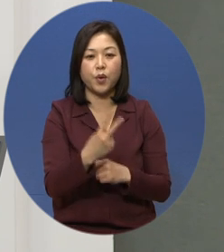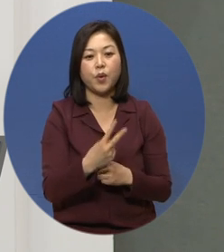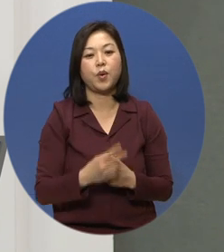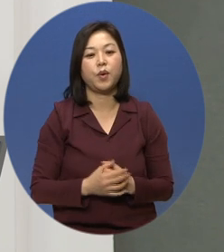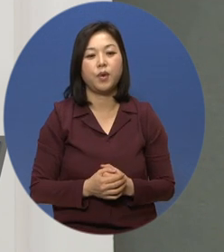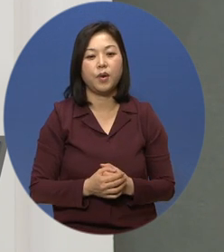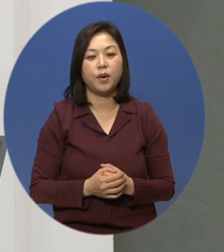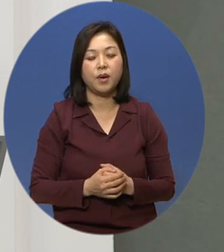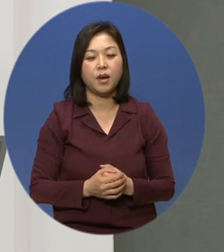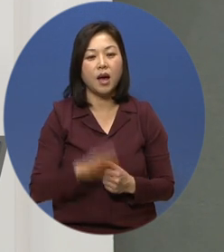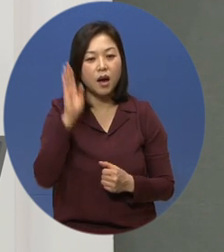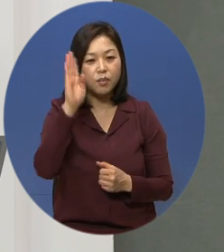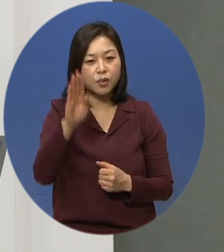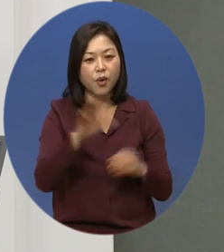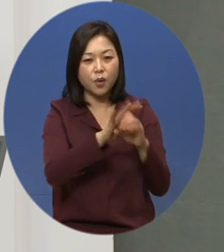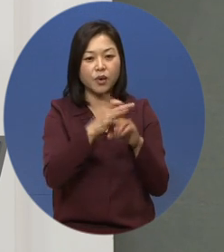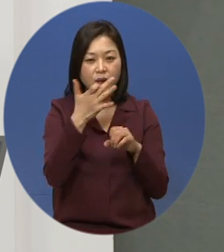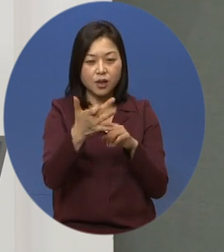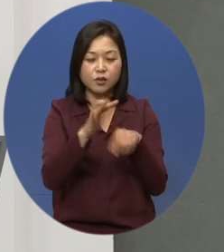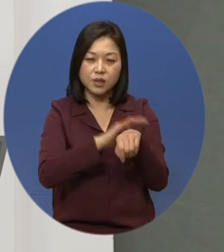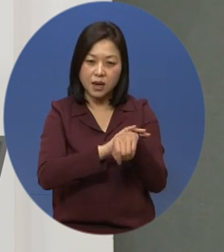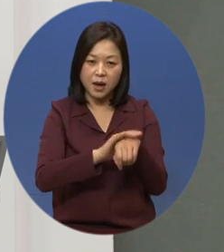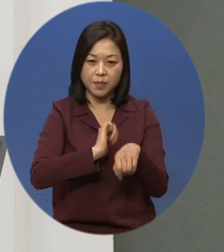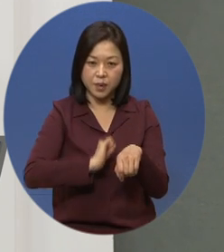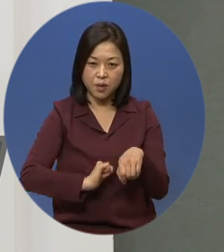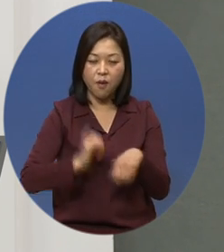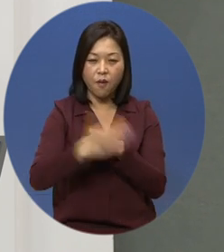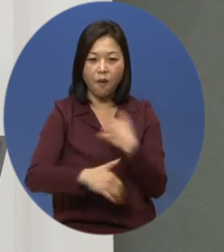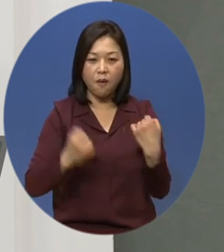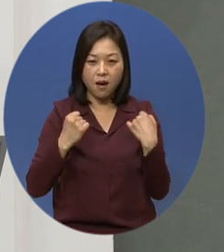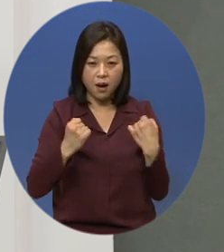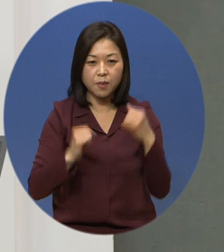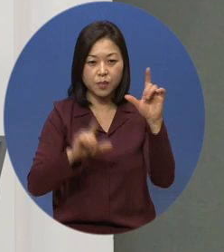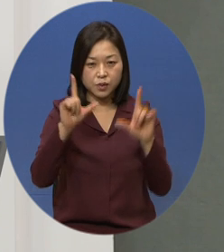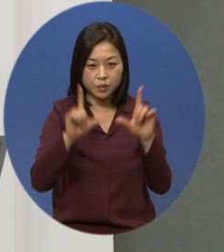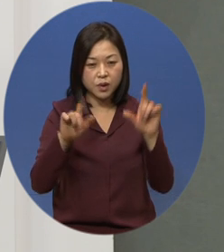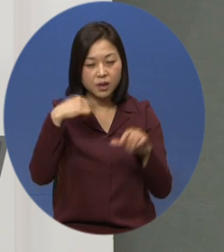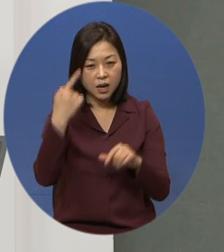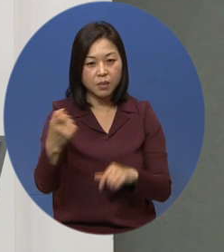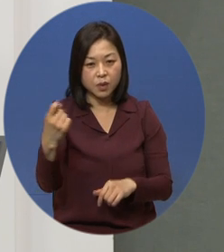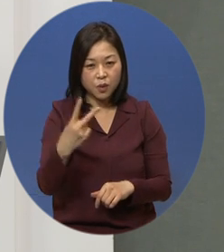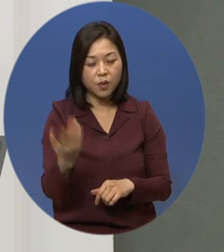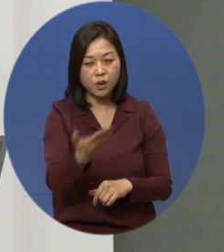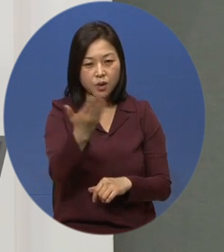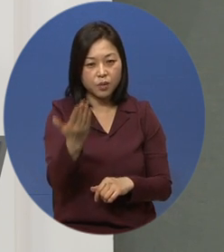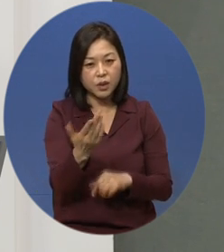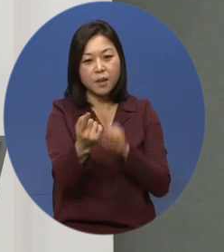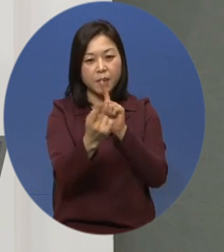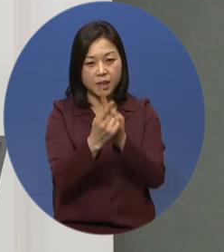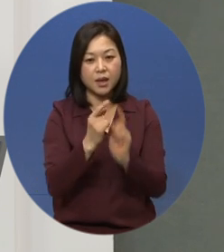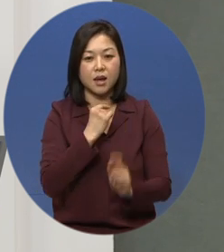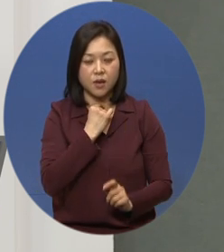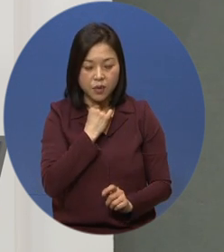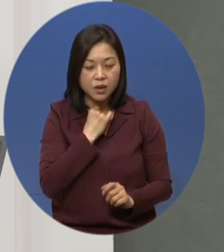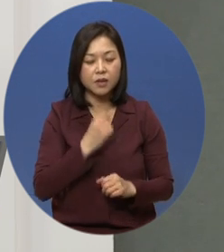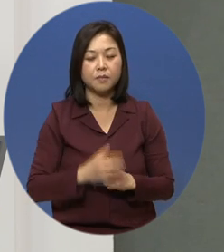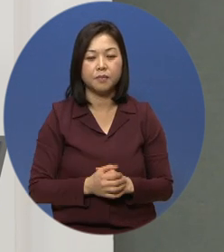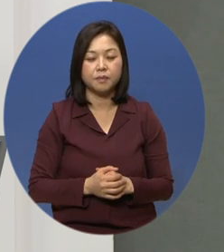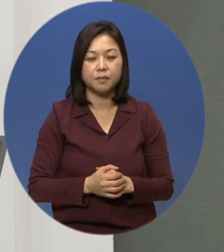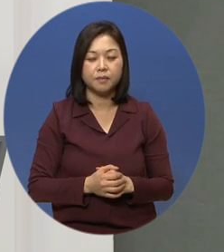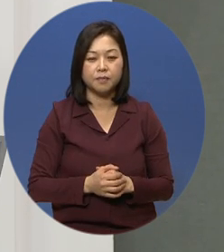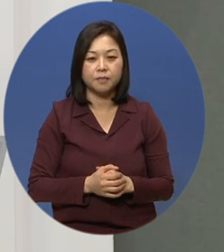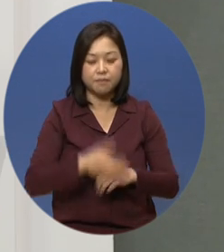여러분 그러나 잘 이기시고 건강한 모습으로 다음 시간에 또 여러분을 모시도록 하겠습니다